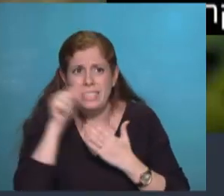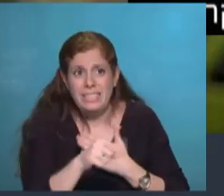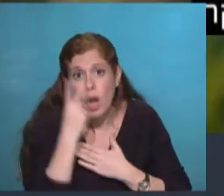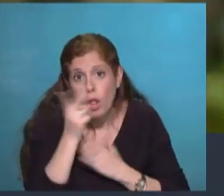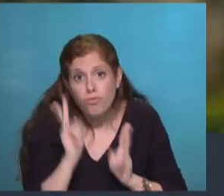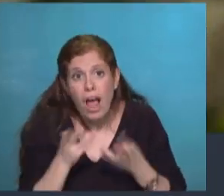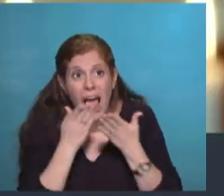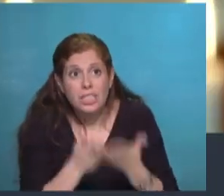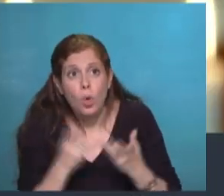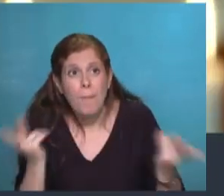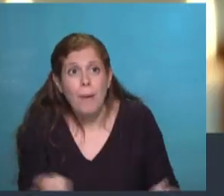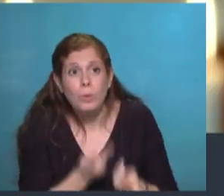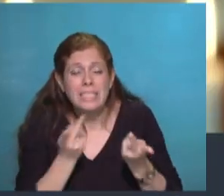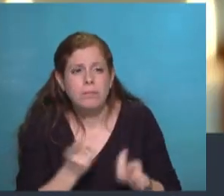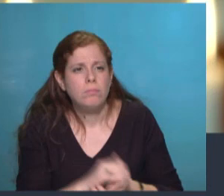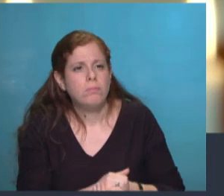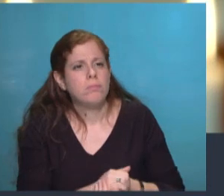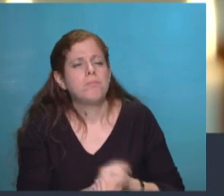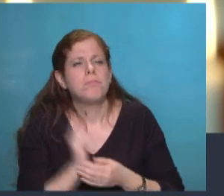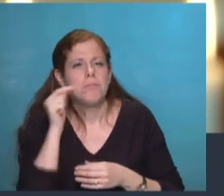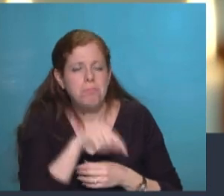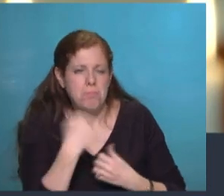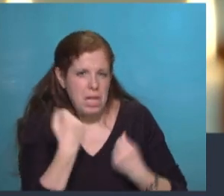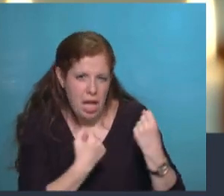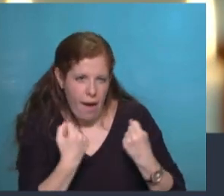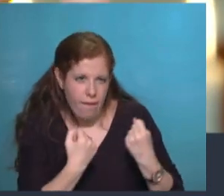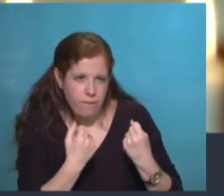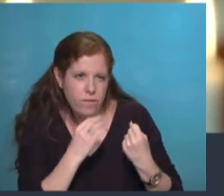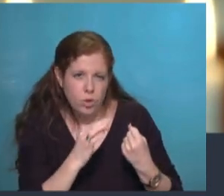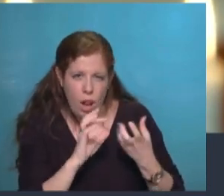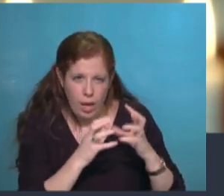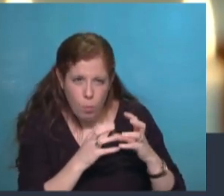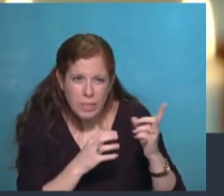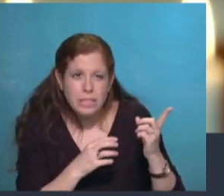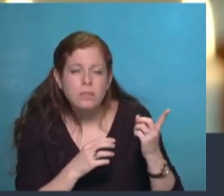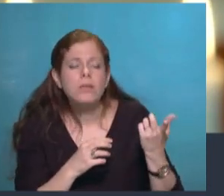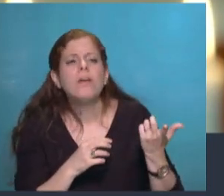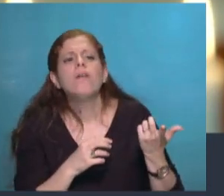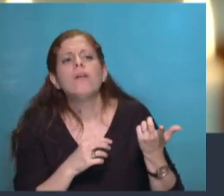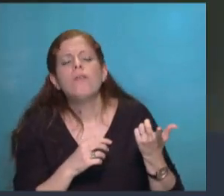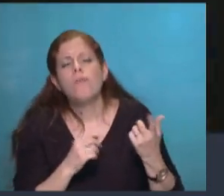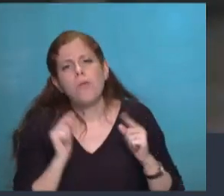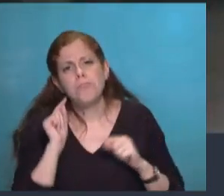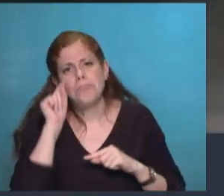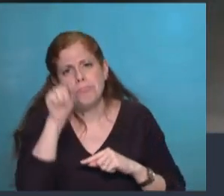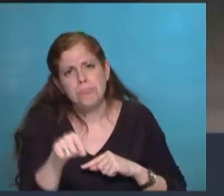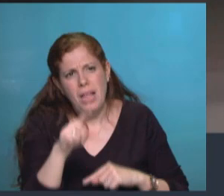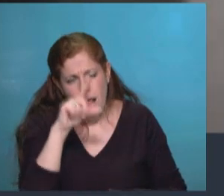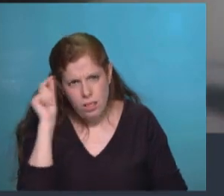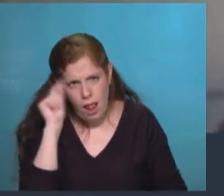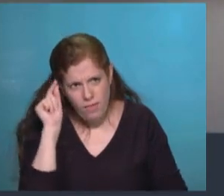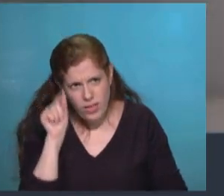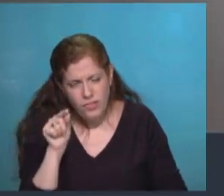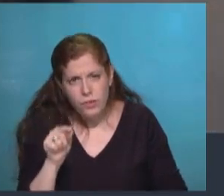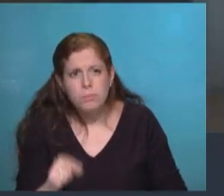לעזור בחיפושים. We jumped in a car from the kibbutz and drove down to